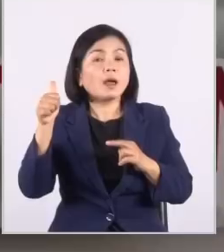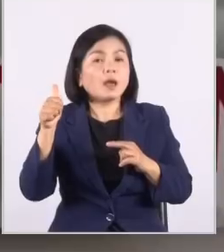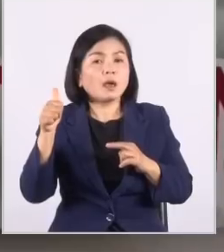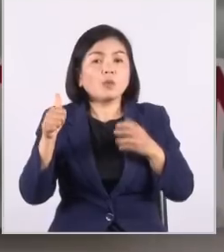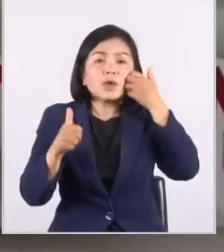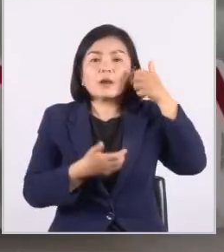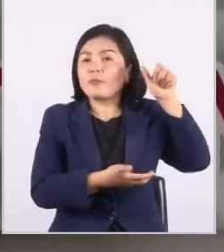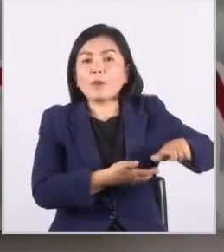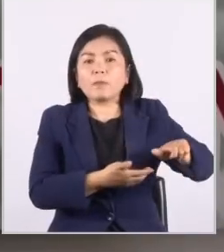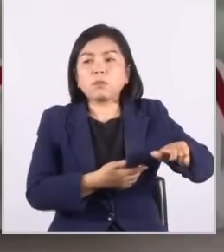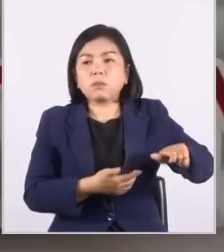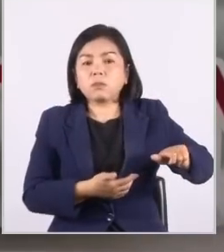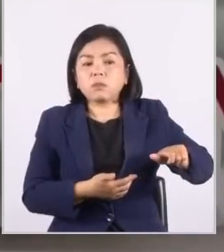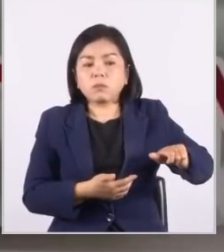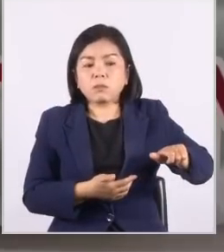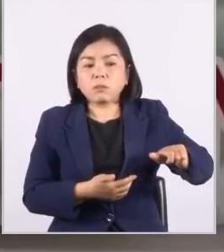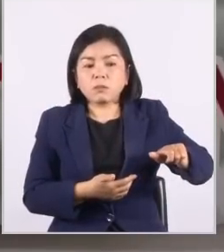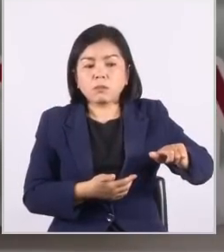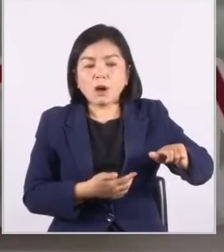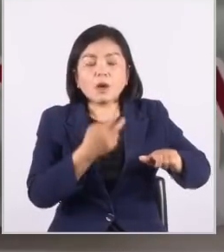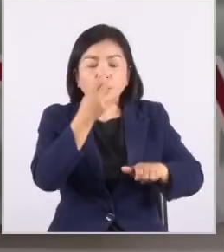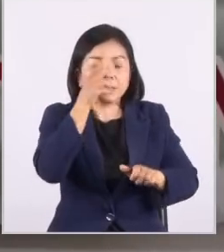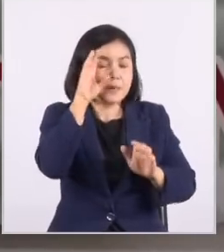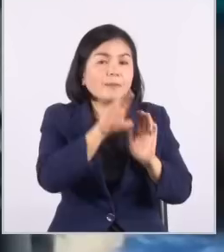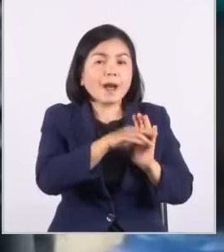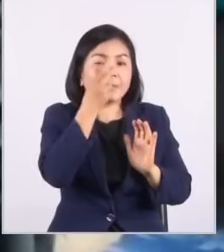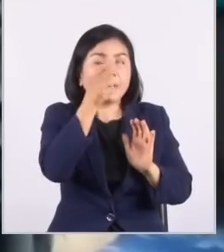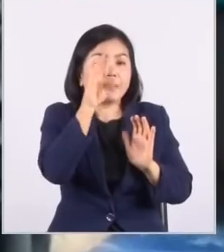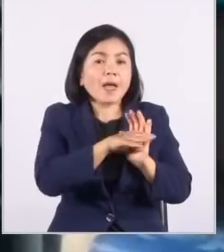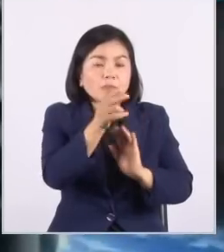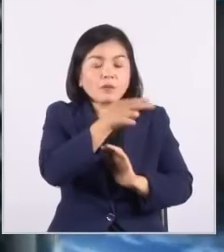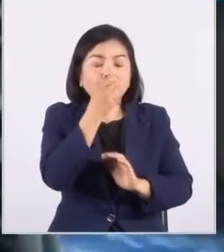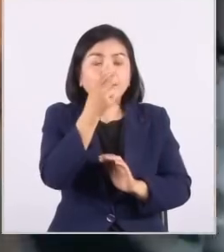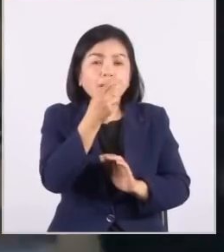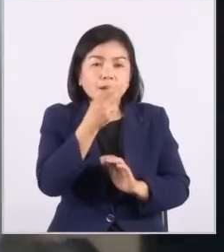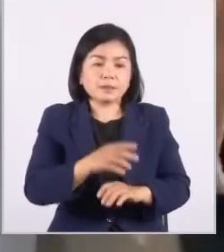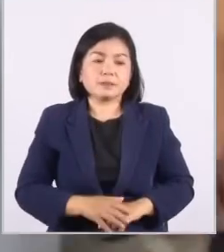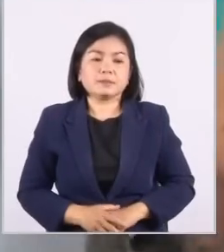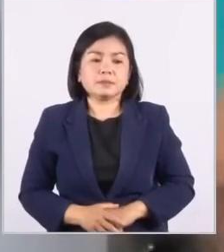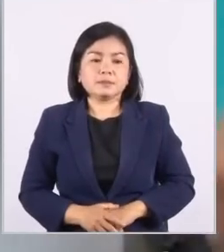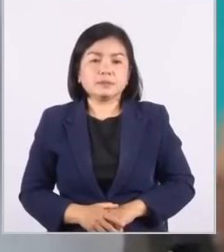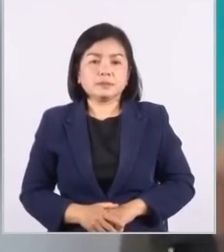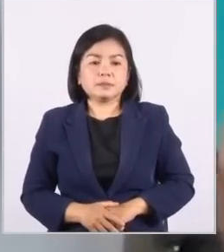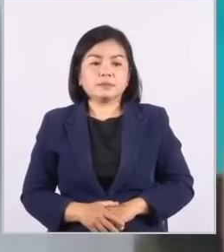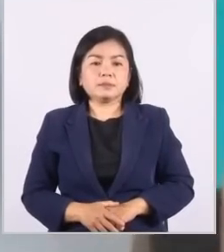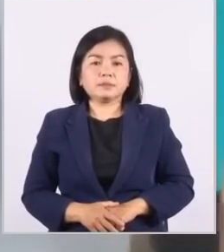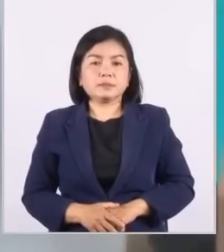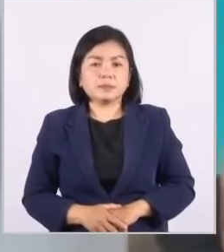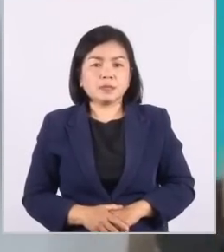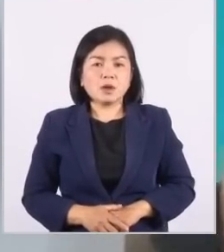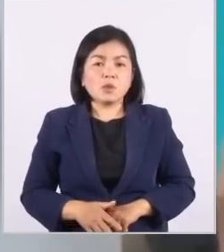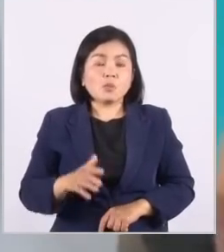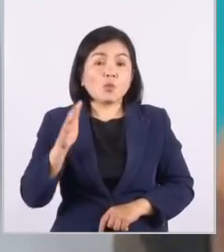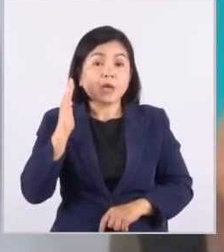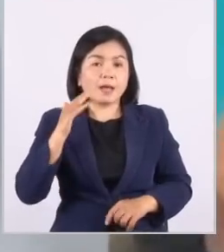ปั๊บแล้วก็เป็นก็ยังเหตุการณ์ที่คลิปเลยครับ แล้วคลิปนั้นก็เขาก็น่าจะเป็นคนถ่ายเองด้วยนะคะ